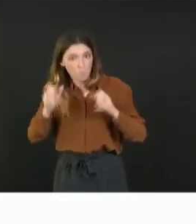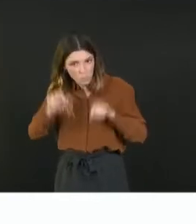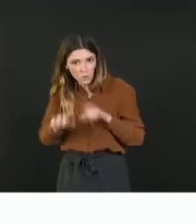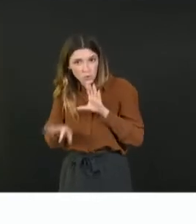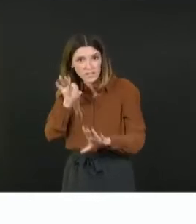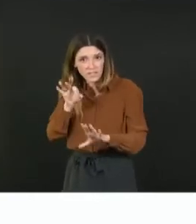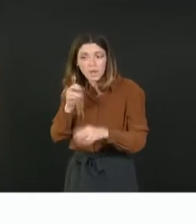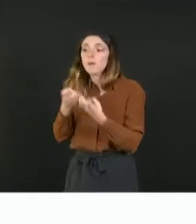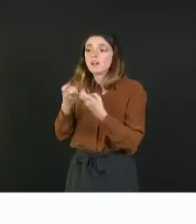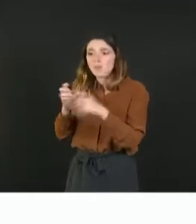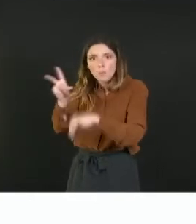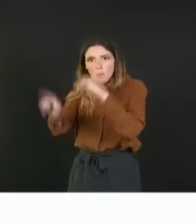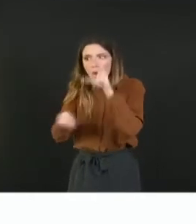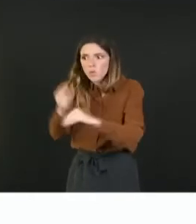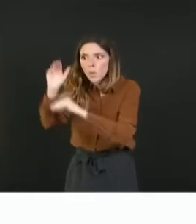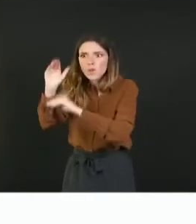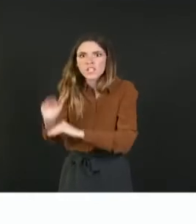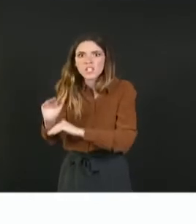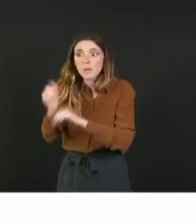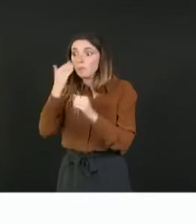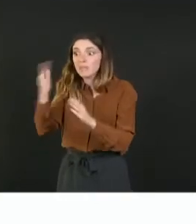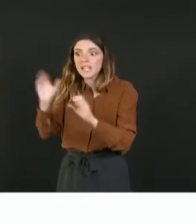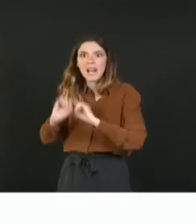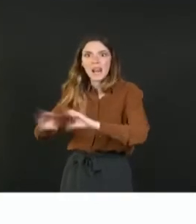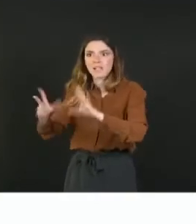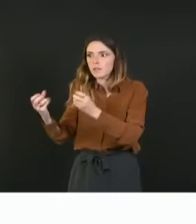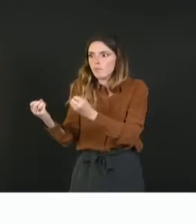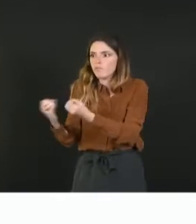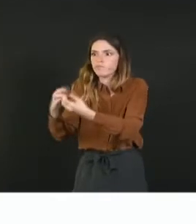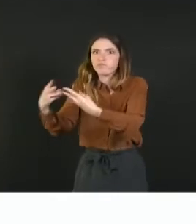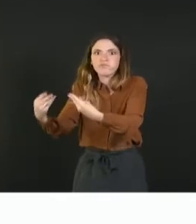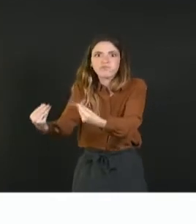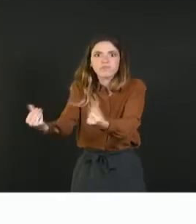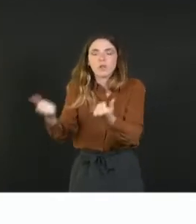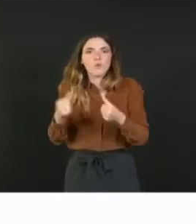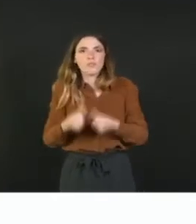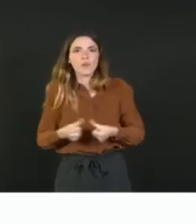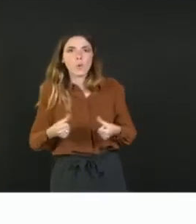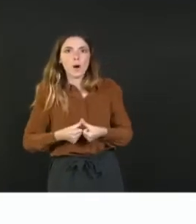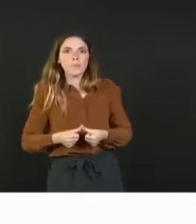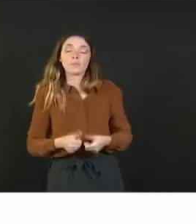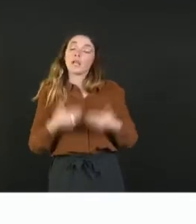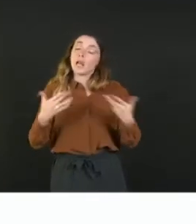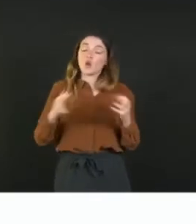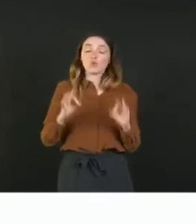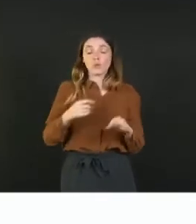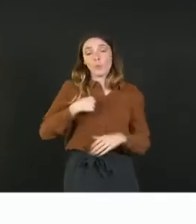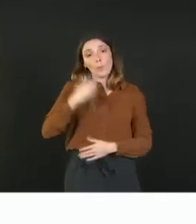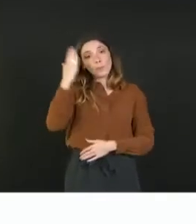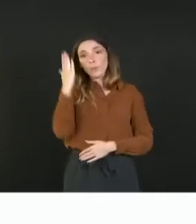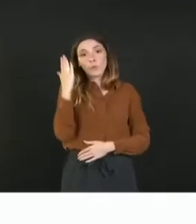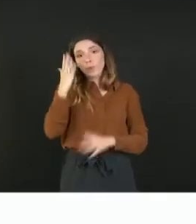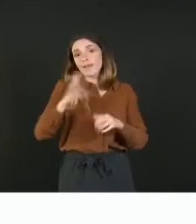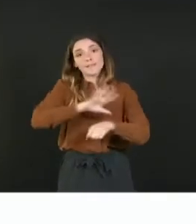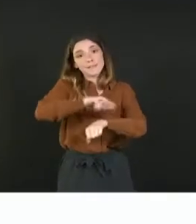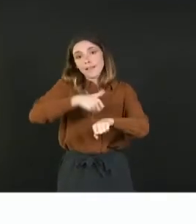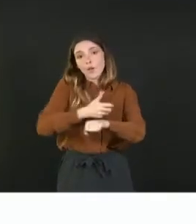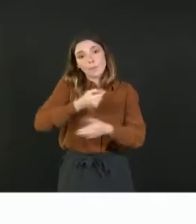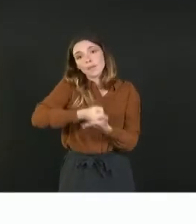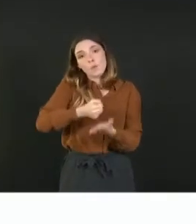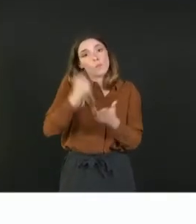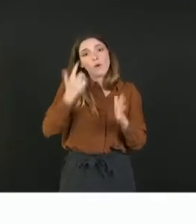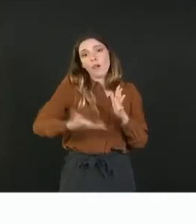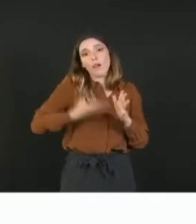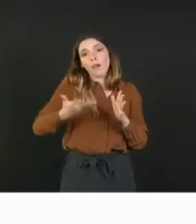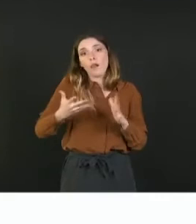un sanctuaire de façon totalement naturelle ? Non, là, il faudrait 5 heures pour en développer. Même les naturalistes et les écologues ne sont